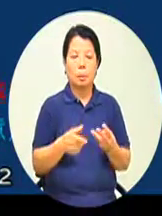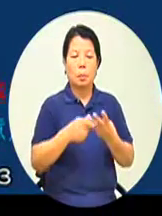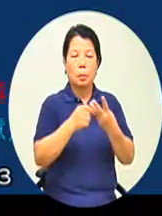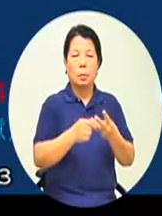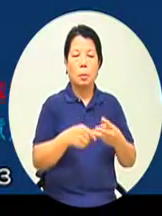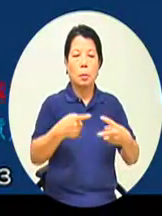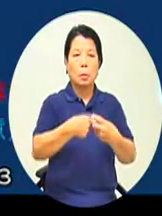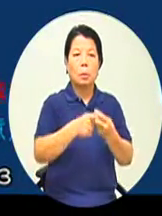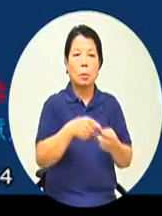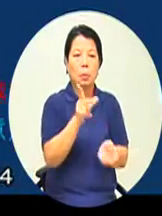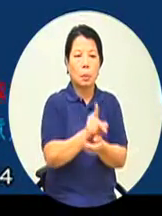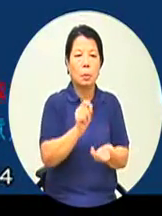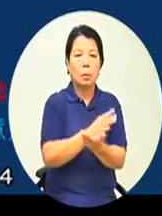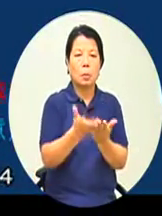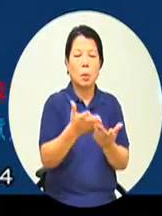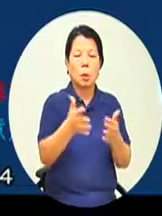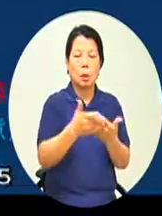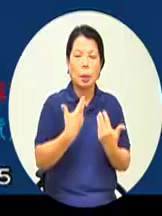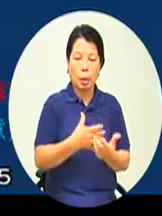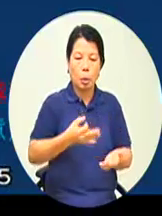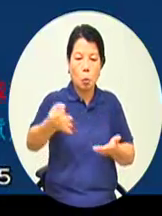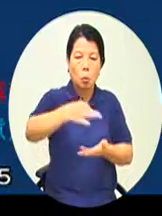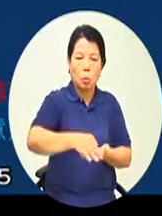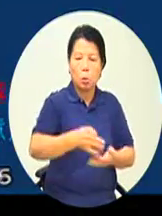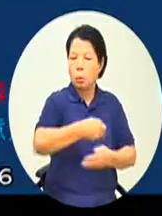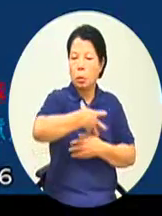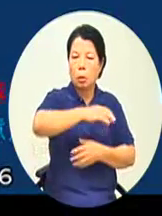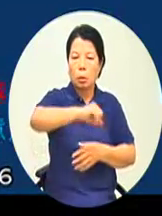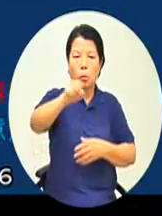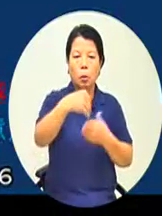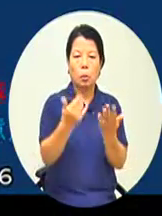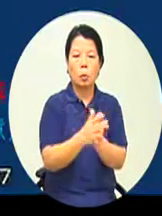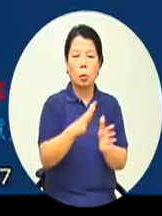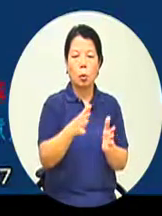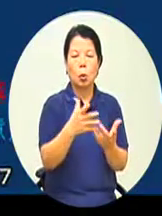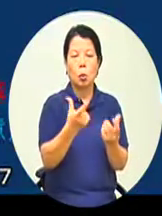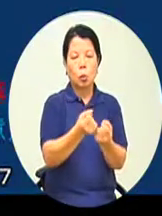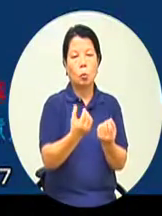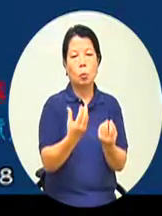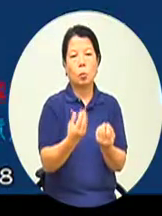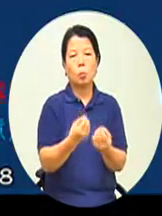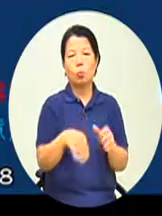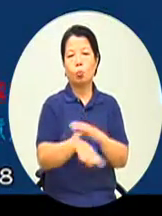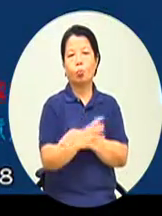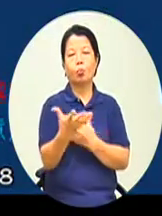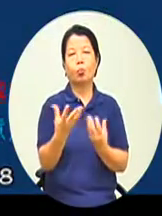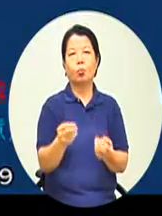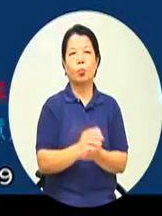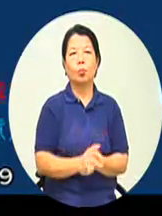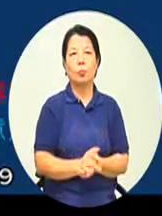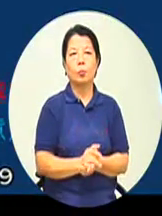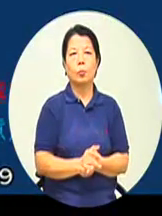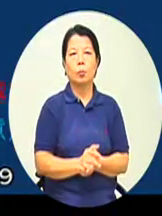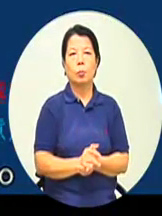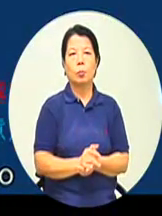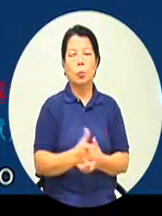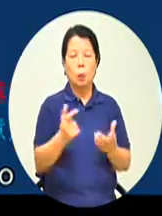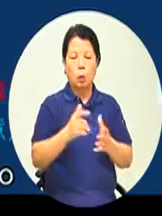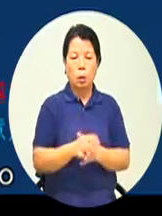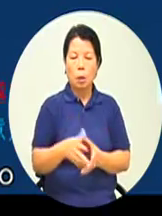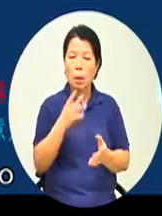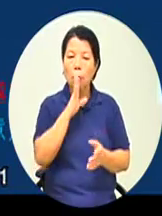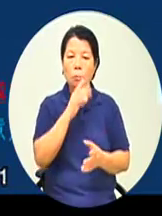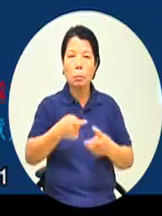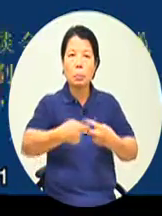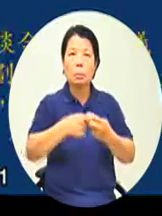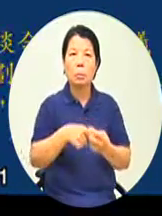永就直接就撤回捐赠嘛，好，那他的善意当然就落空了。所以李科永图书馆是不是势必一定要在中央公园，这是